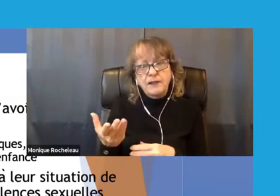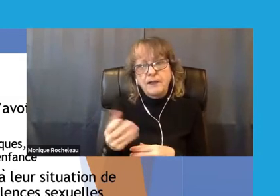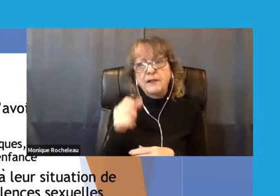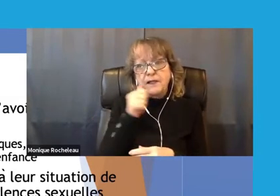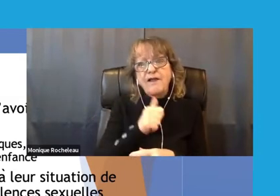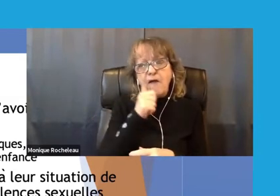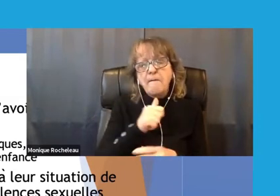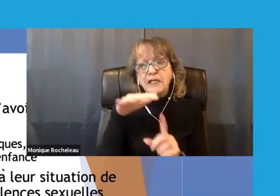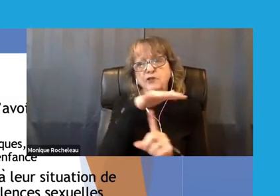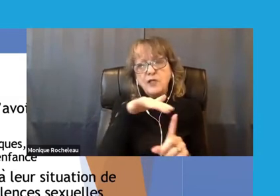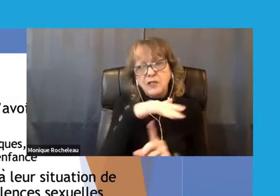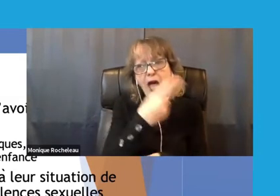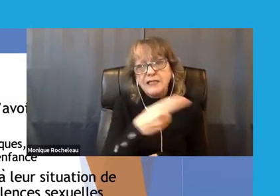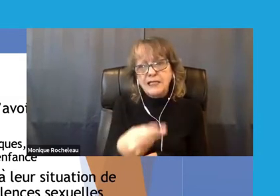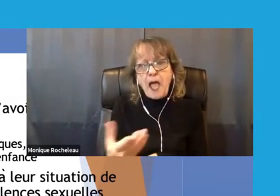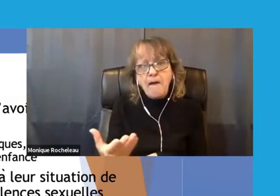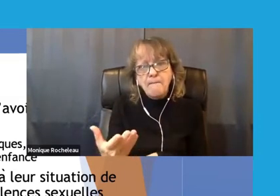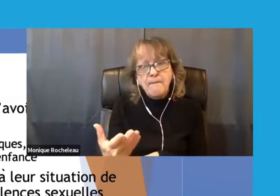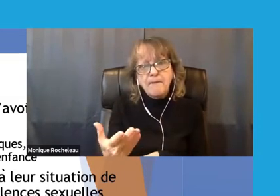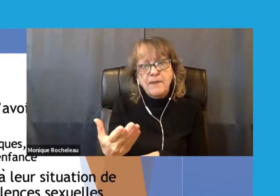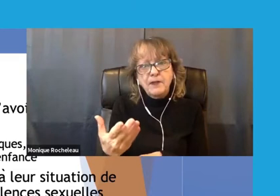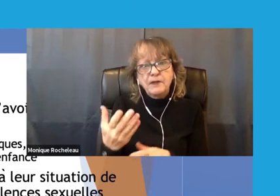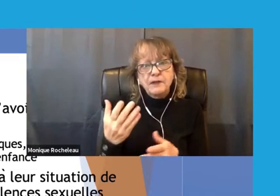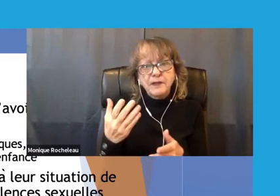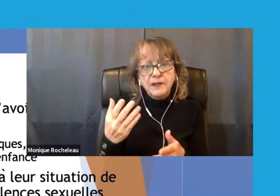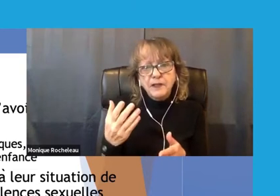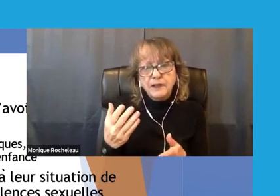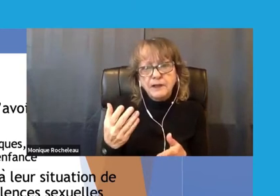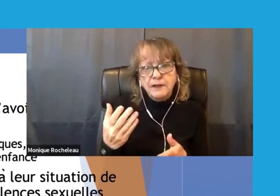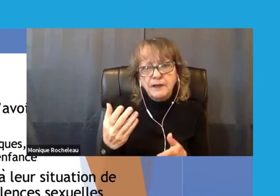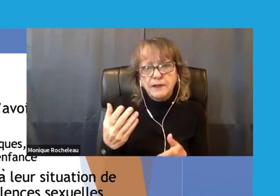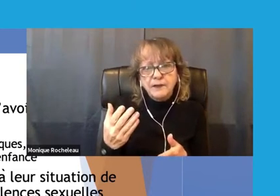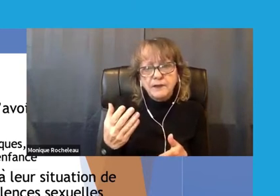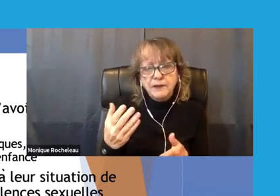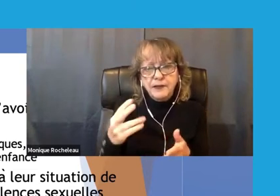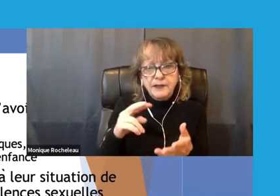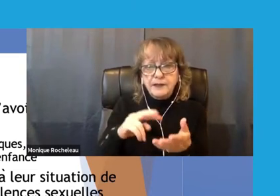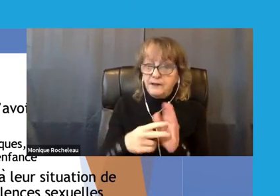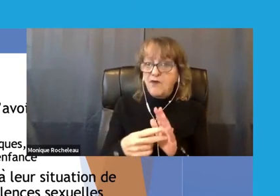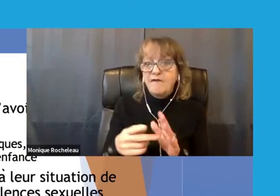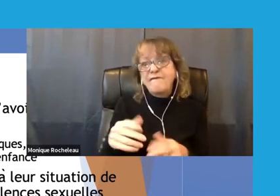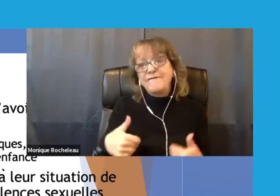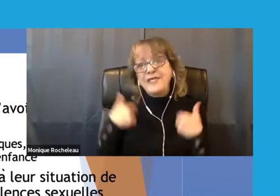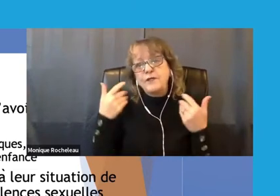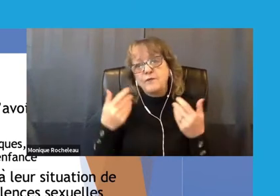sans handicap sont celles qui vivent les plus graves violences conjugales.